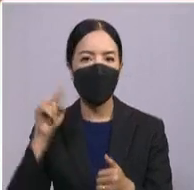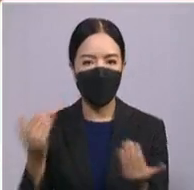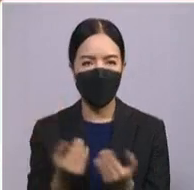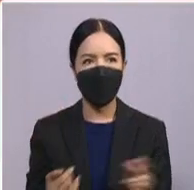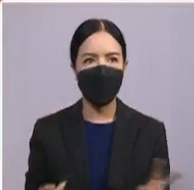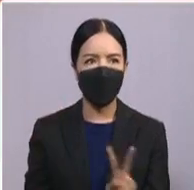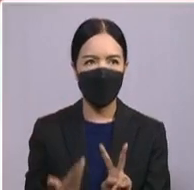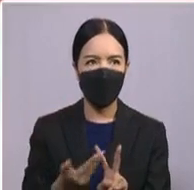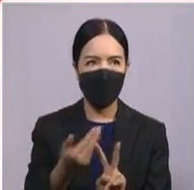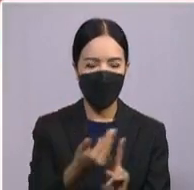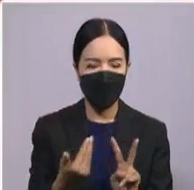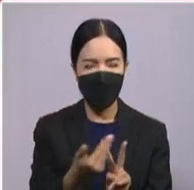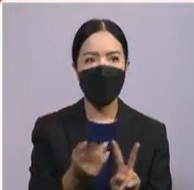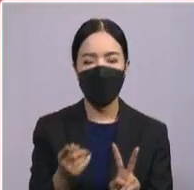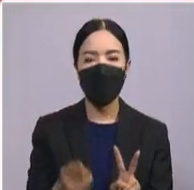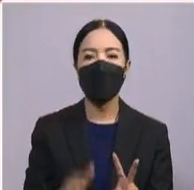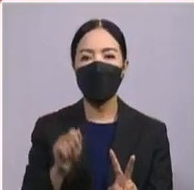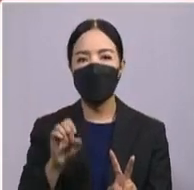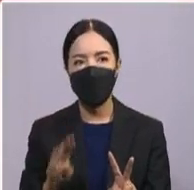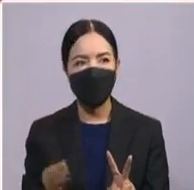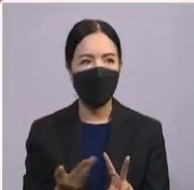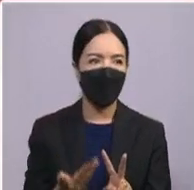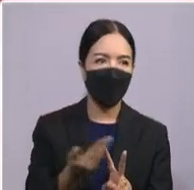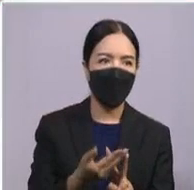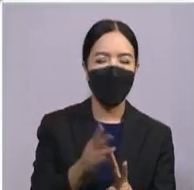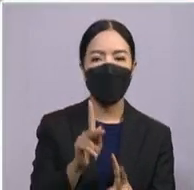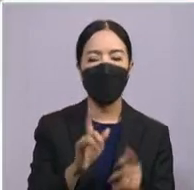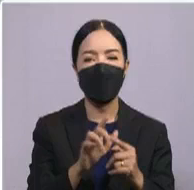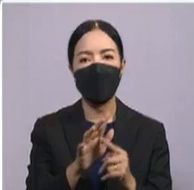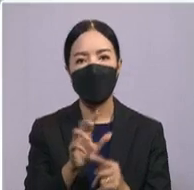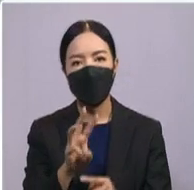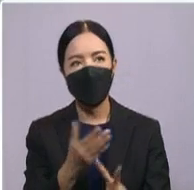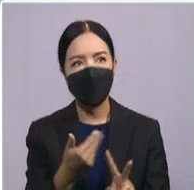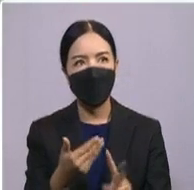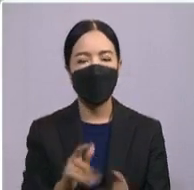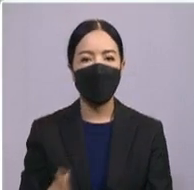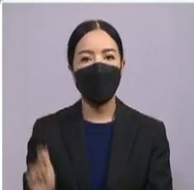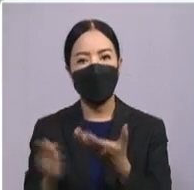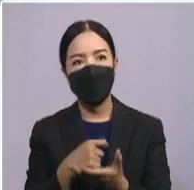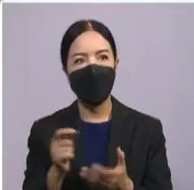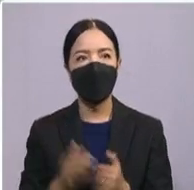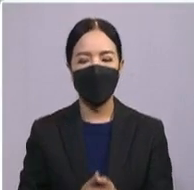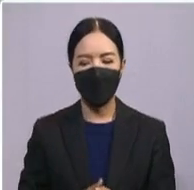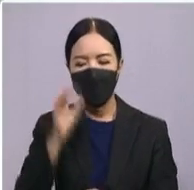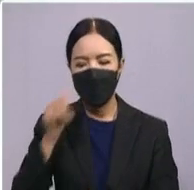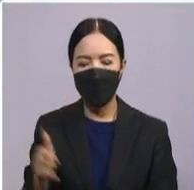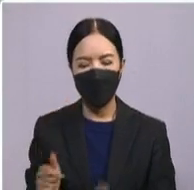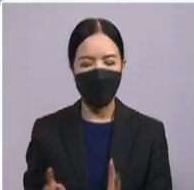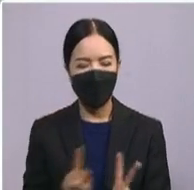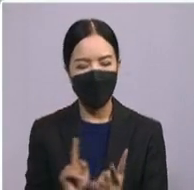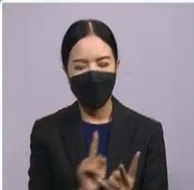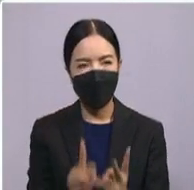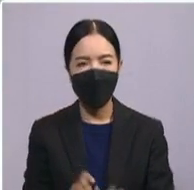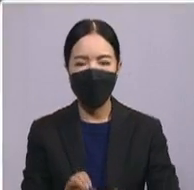น้องก้าวร่มก้าวยืนยาวและน้องอิ่มร่มทำยืนยาวสู่การเป็นนักเทนนิสทำหน้าที่รับส่งและเป็นทั้งโค้ชลองผิดลองถูกจากการศึ